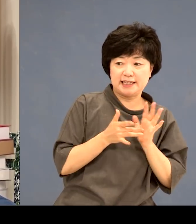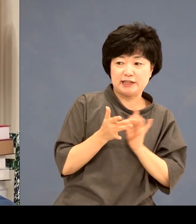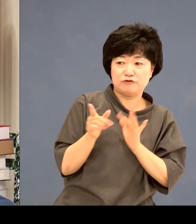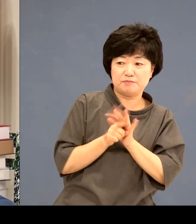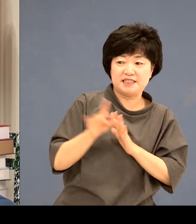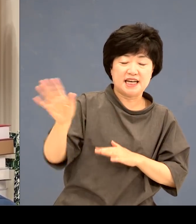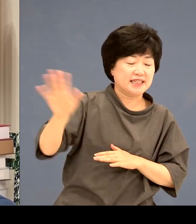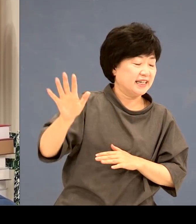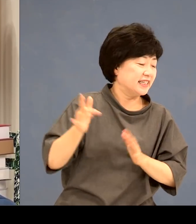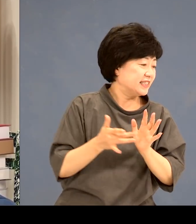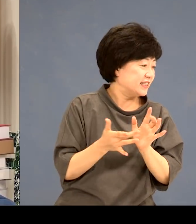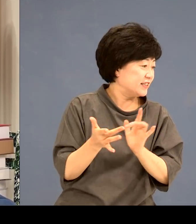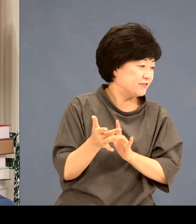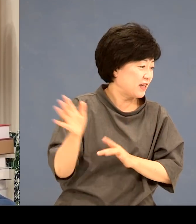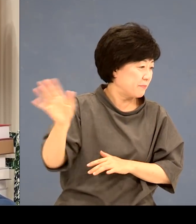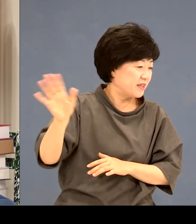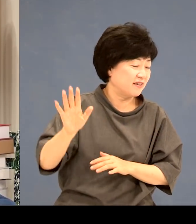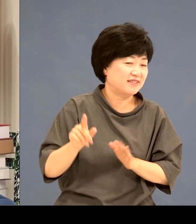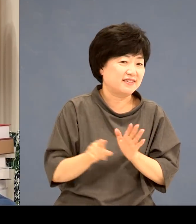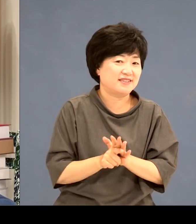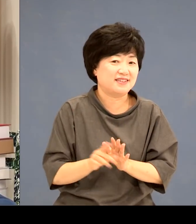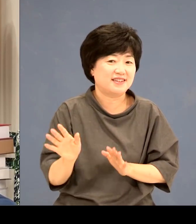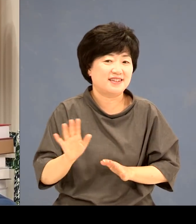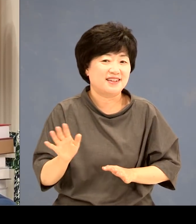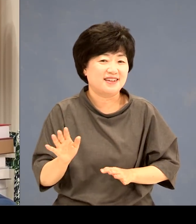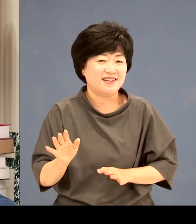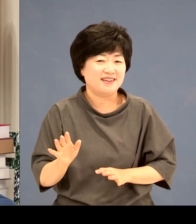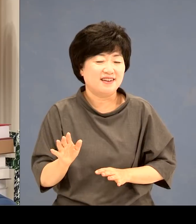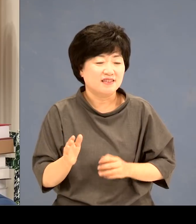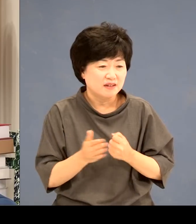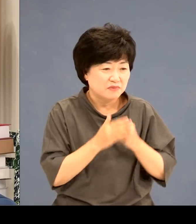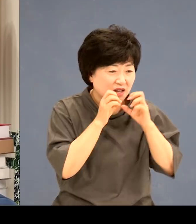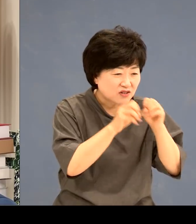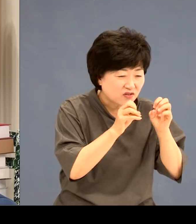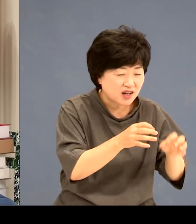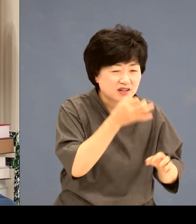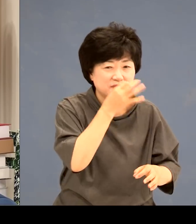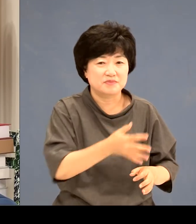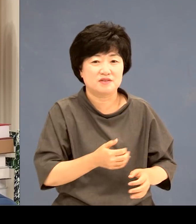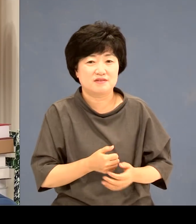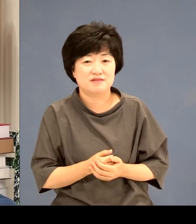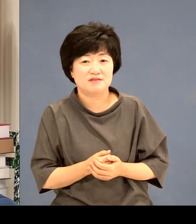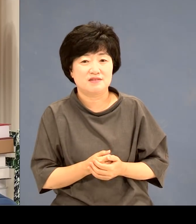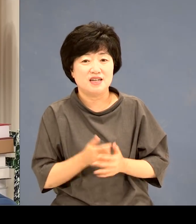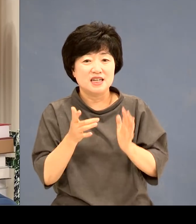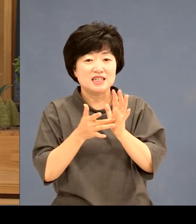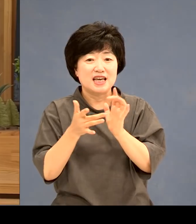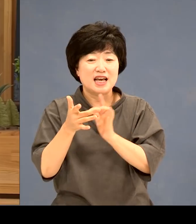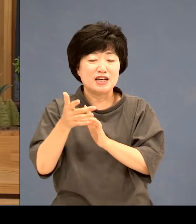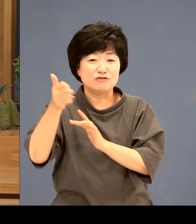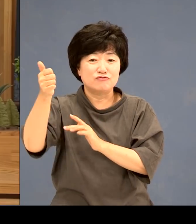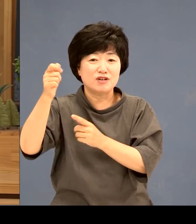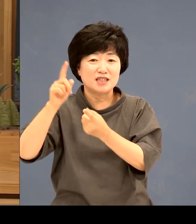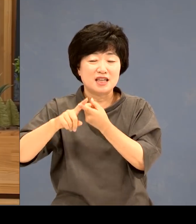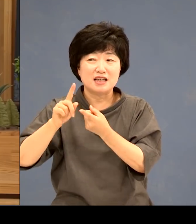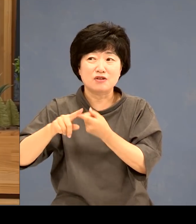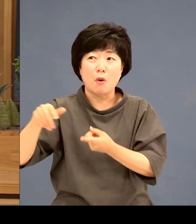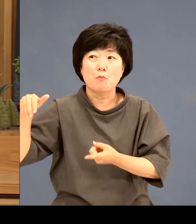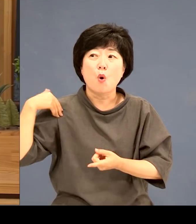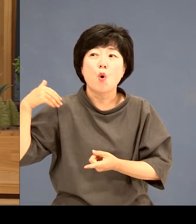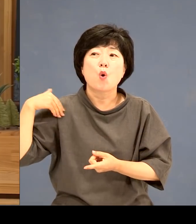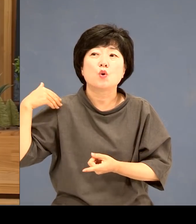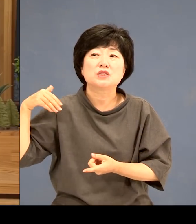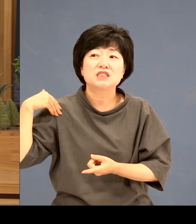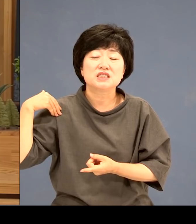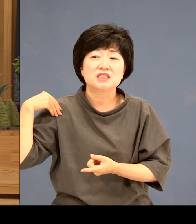하고 학교에서도 예수님은 아니다라고 그렇게 학습을 하기 때문에 굉장히 더 힘들죠. 네, 더 힘들죠. 아예 예수 자체를 모르는